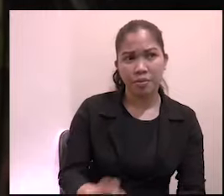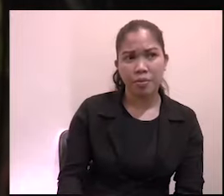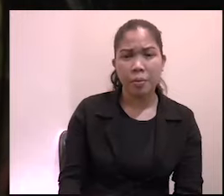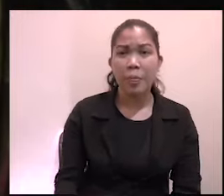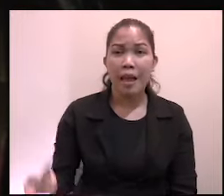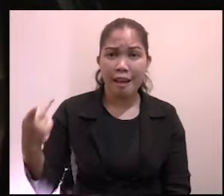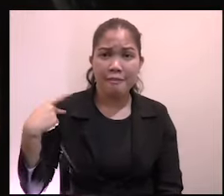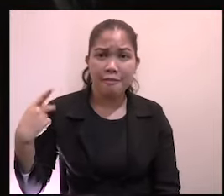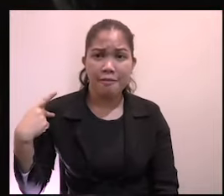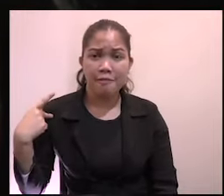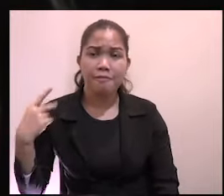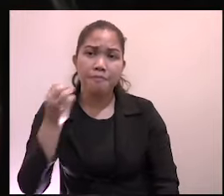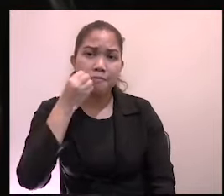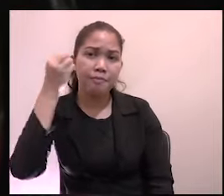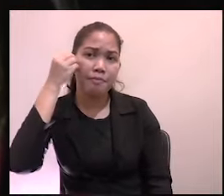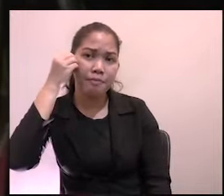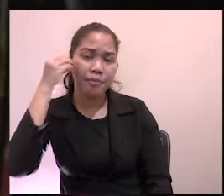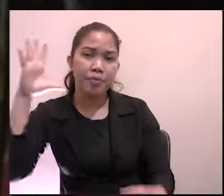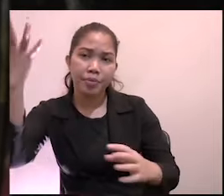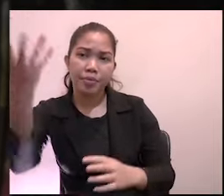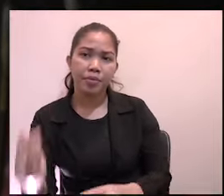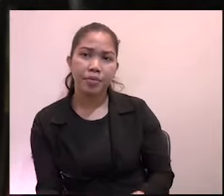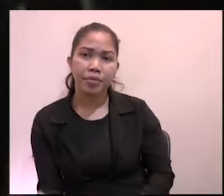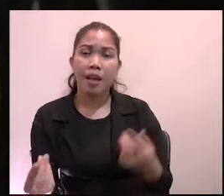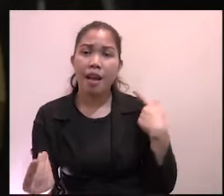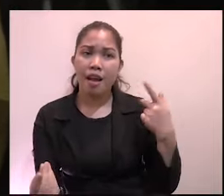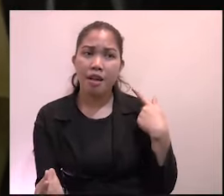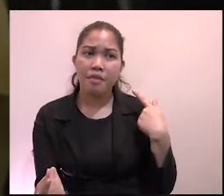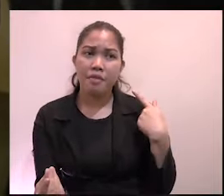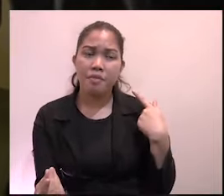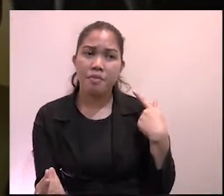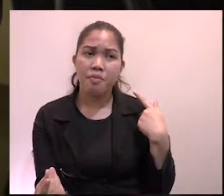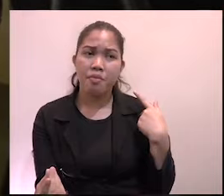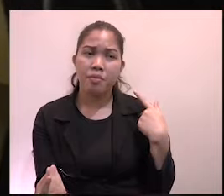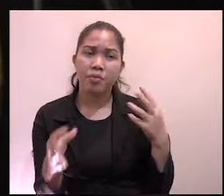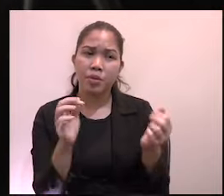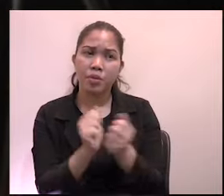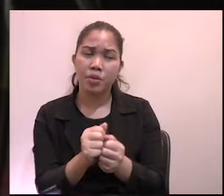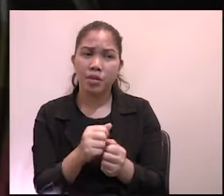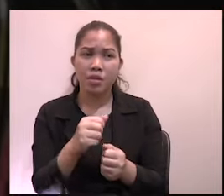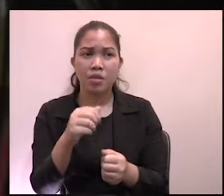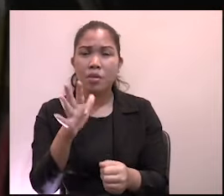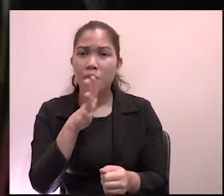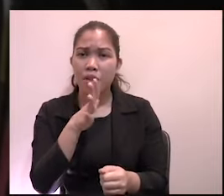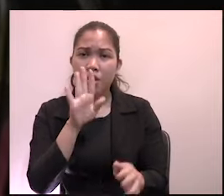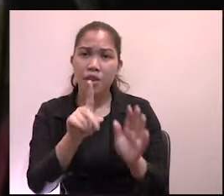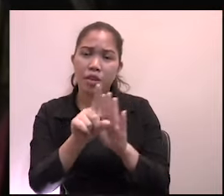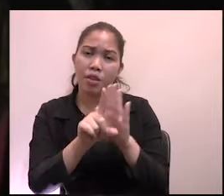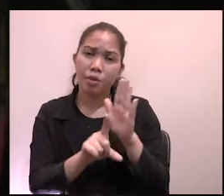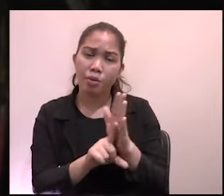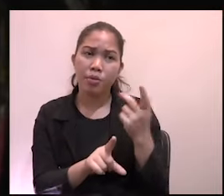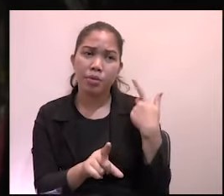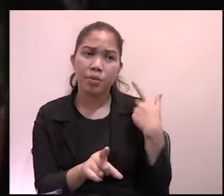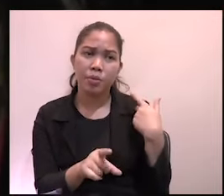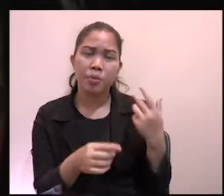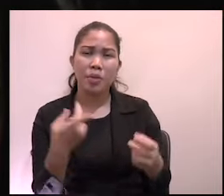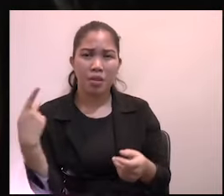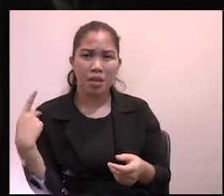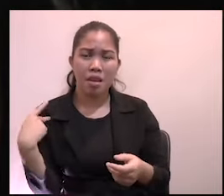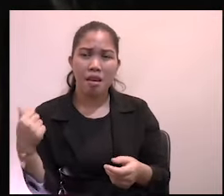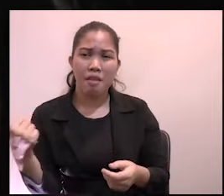bahay po kami sa Batangas. Sa Iloilo, kami makikitira doon sa bayanan ko. Eh hindi na naman din po, may isa po din po